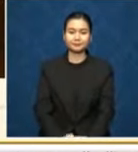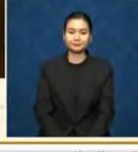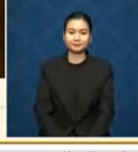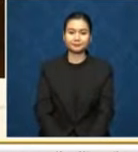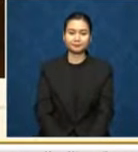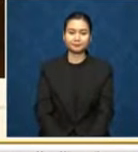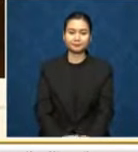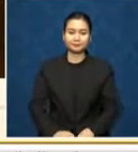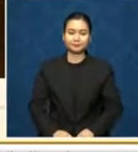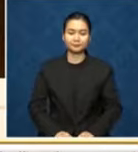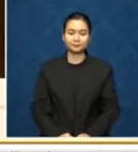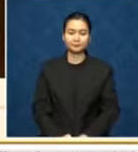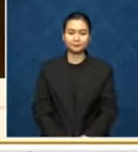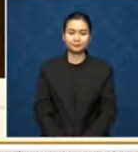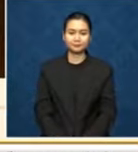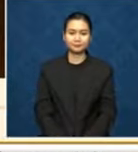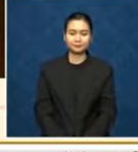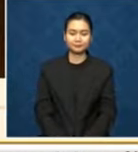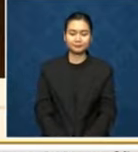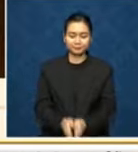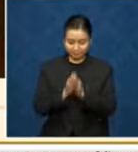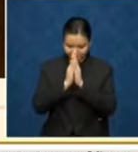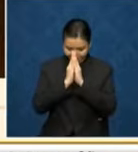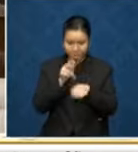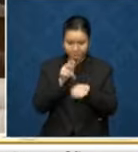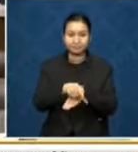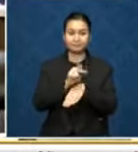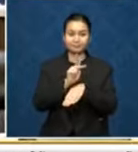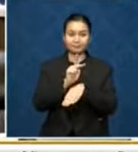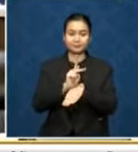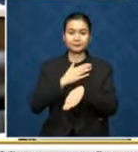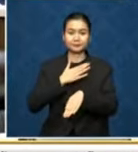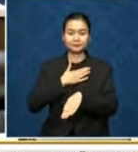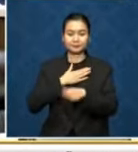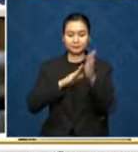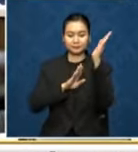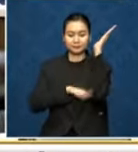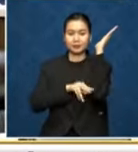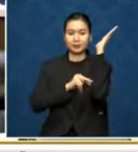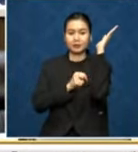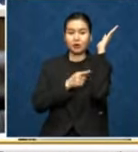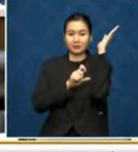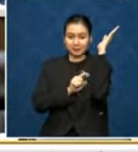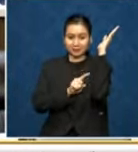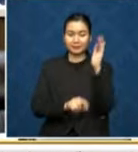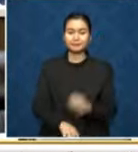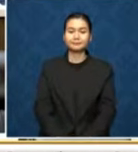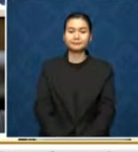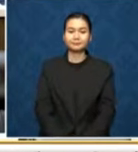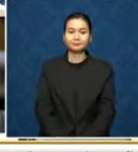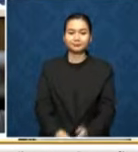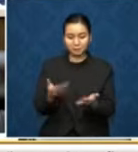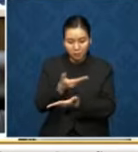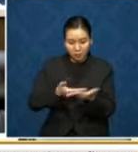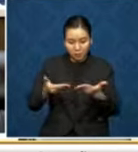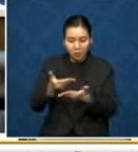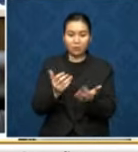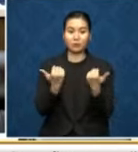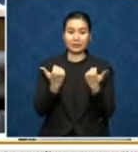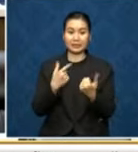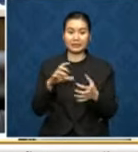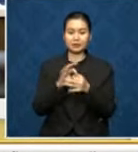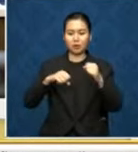ครับ กราบเรียนท่านประธานครับผมพลพีสุวรรณชวีครับนครราชสีมาเขต9ครับเรื่องแรกที่จะขอหารือท่านประธานในวันนี้คือเรื่อง